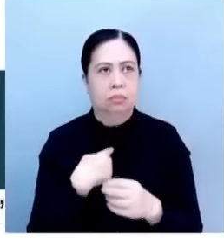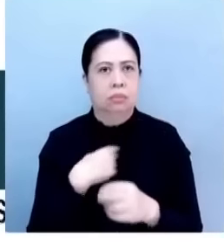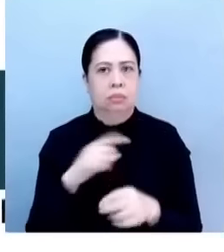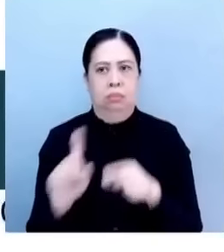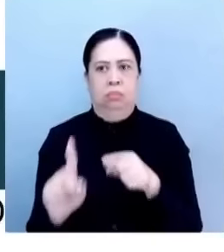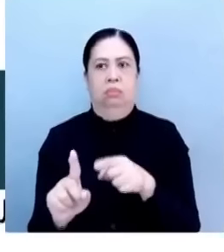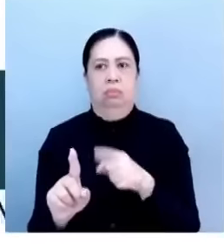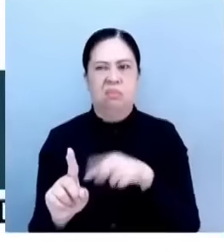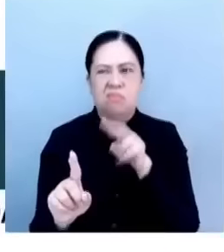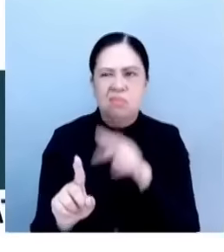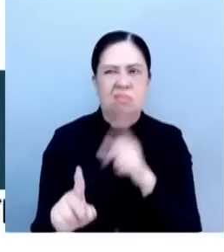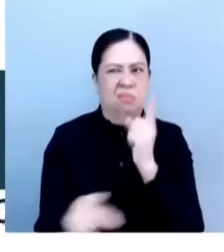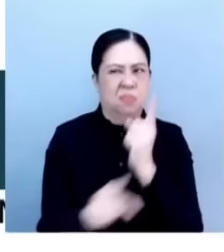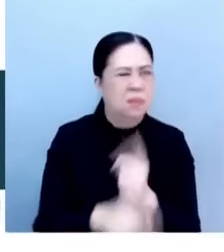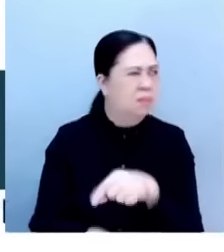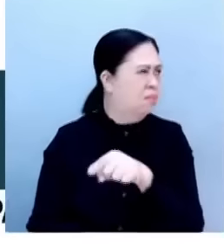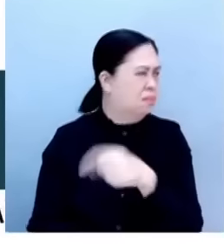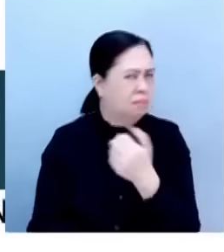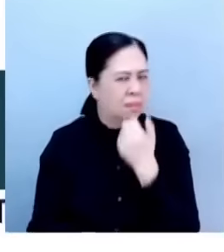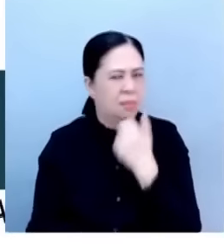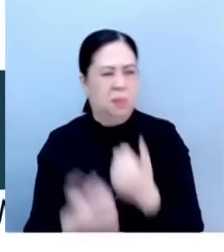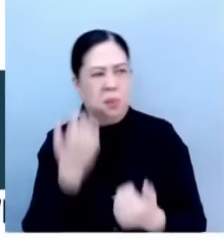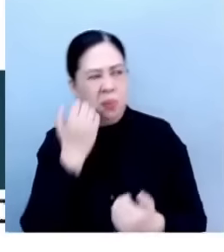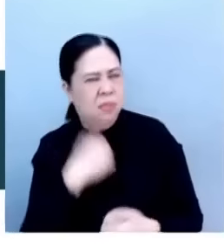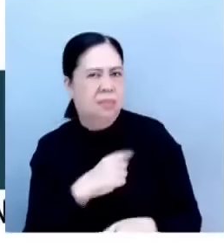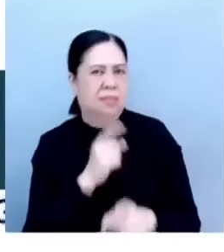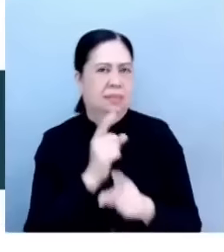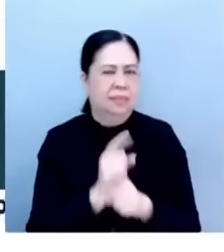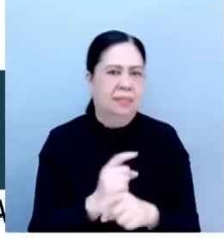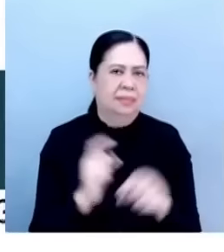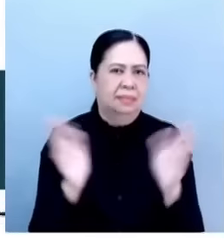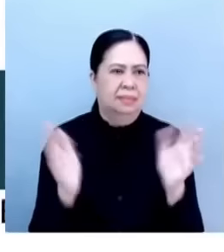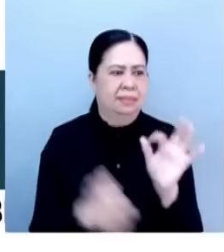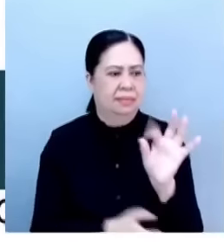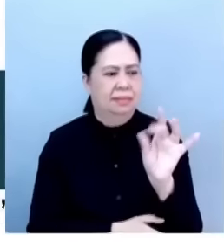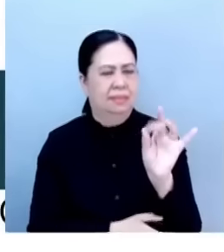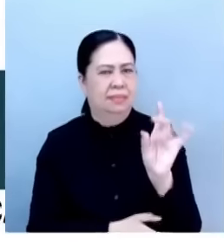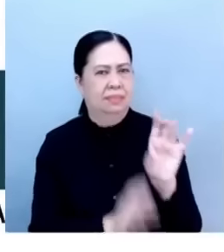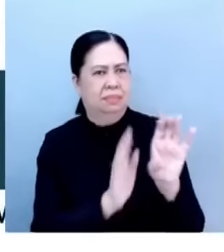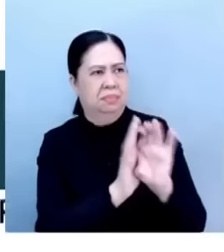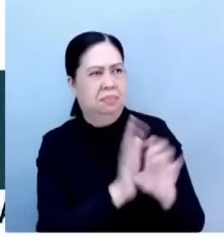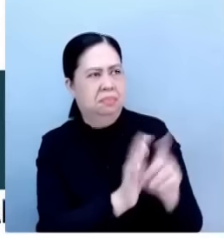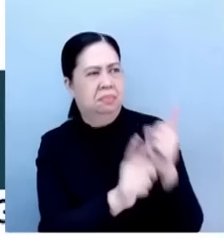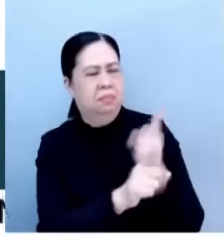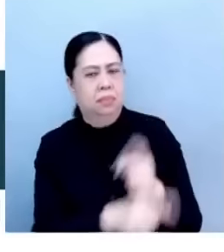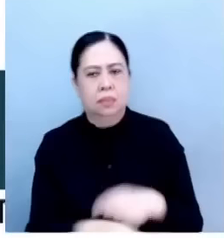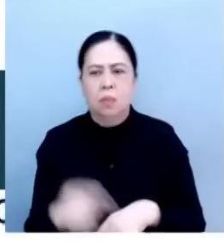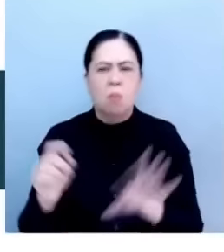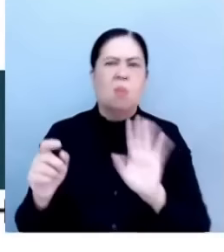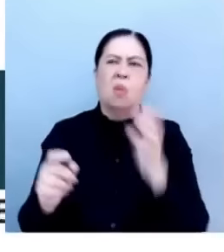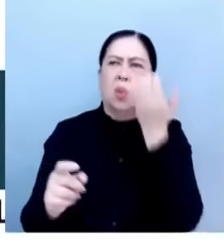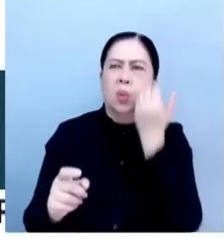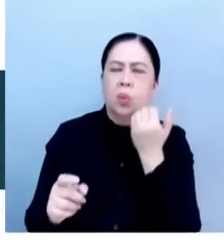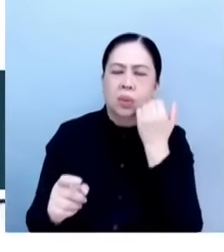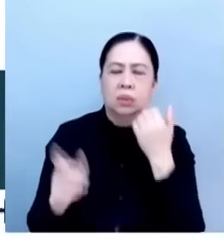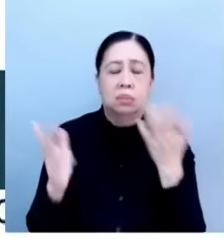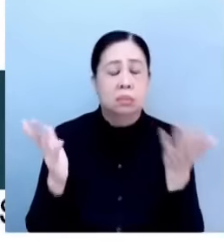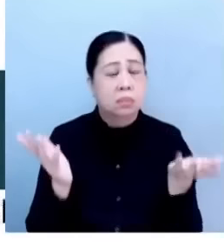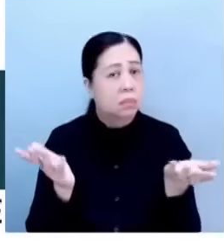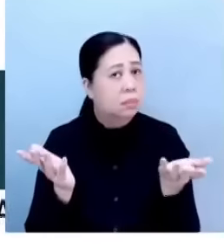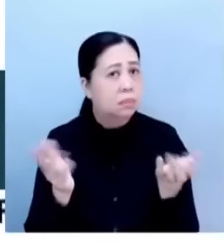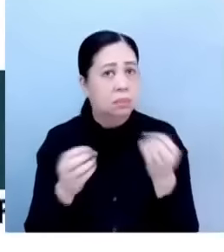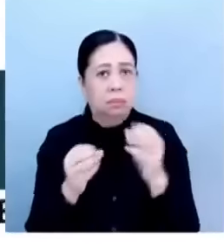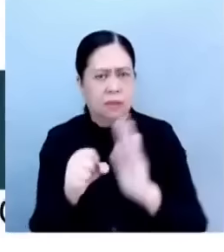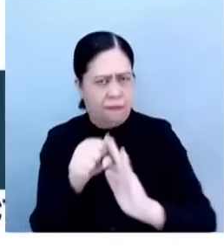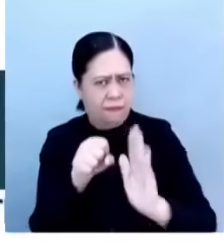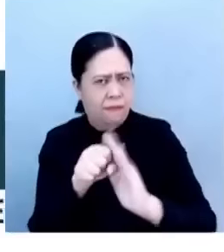ang tingin niya tama yung kulang, tama yung 1987 Constitution, o kulang yung 1987 Constitution, o enough